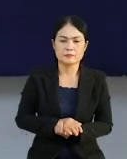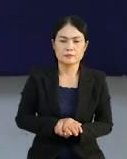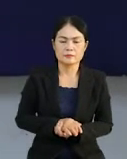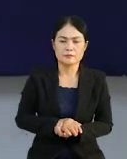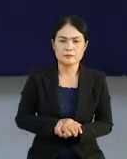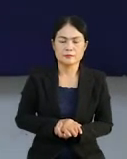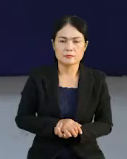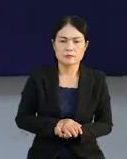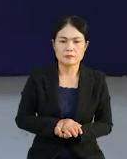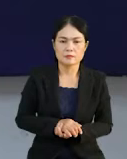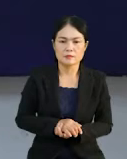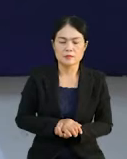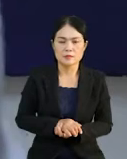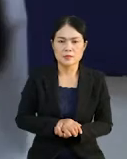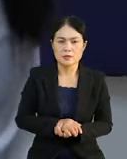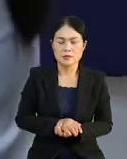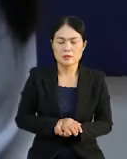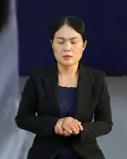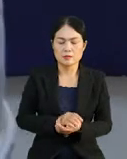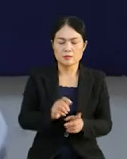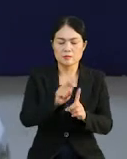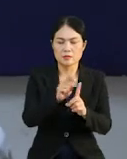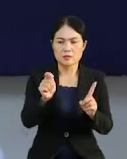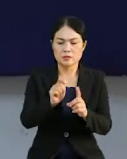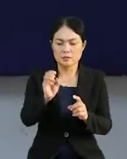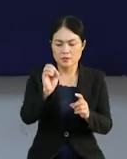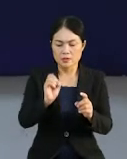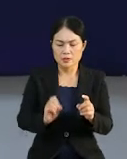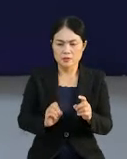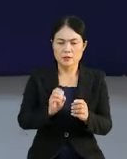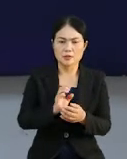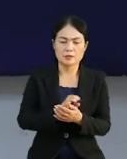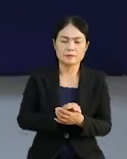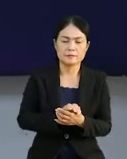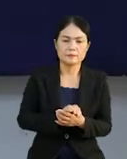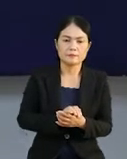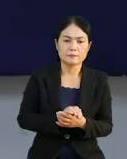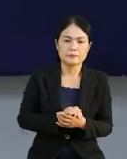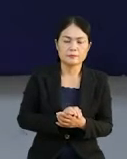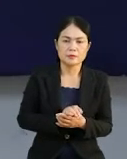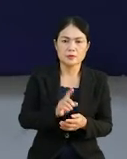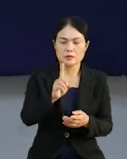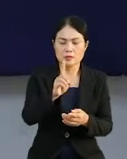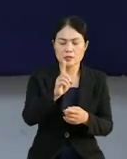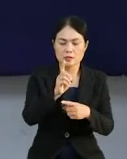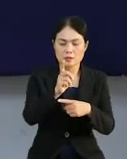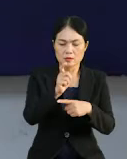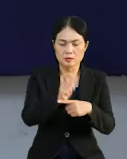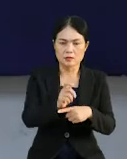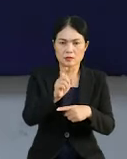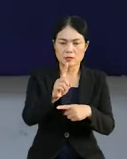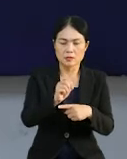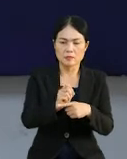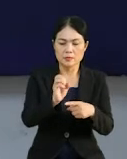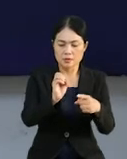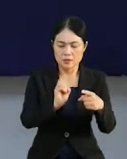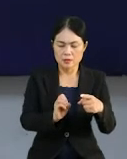chà chắc mơ nâng không tùng rí để sâu nâng ngon là con á tùng đóp có sâu